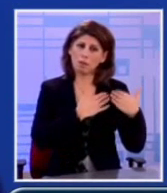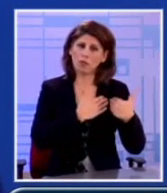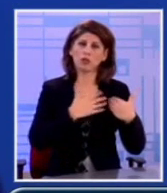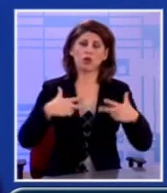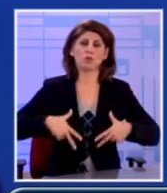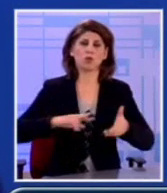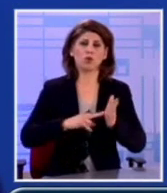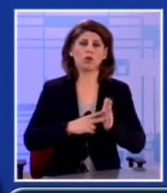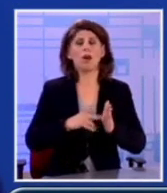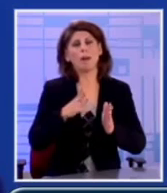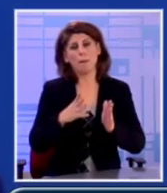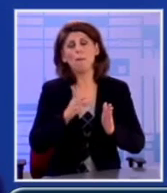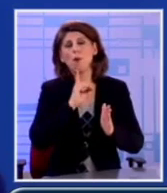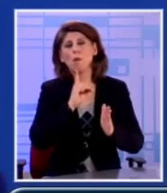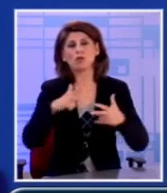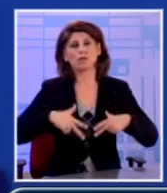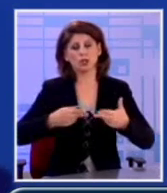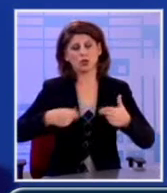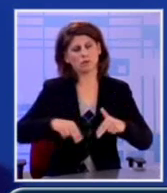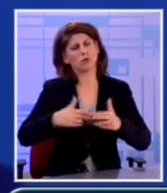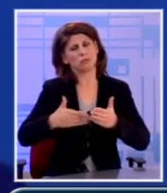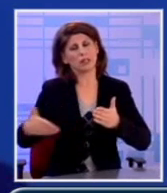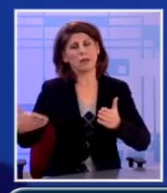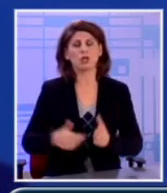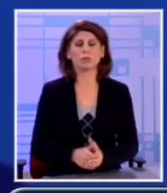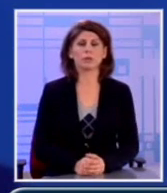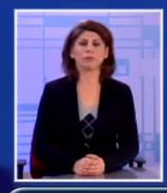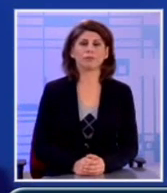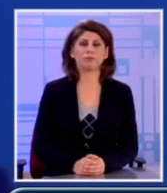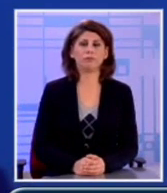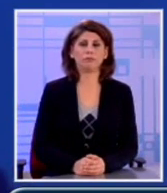Οικονομικών, όπως είναι το Κυβερνητικό Συμβούλιο κλπ.